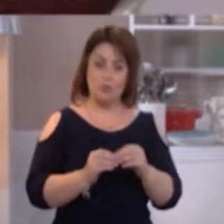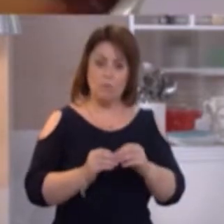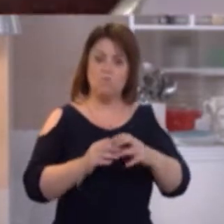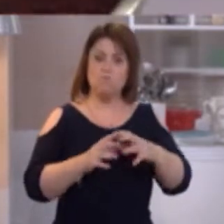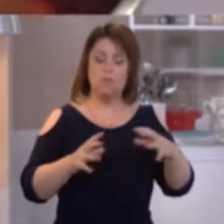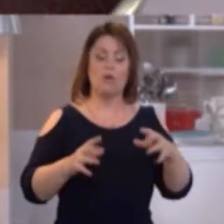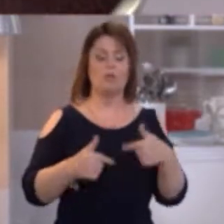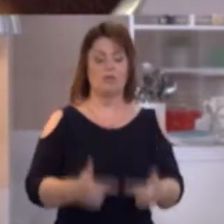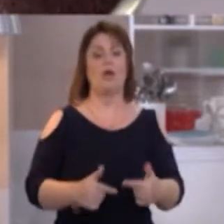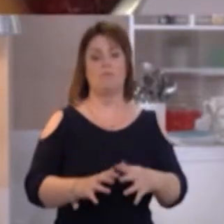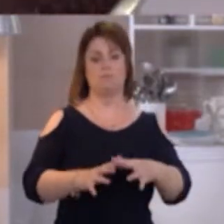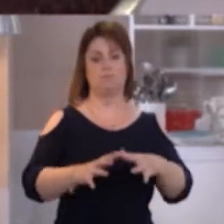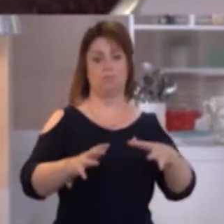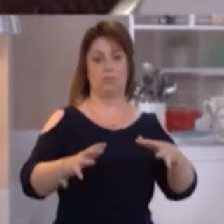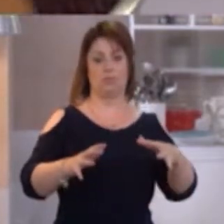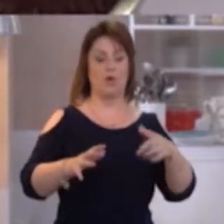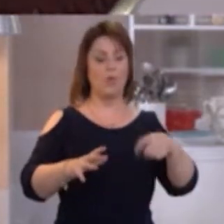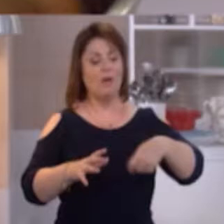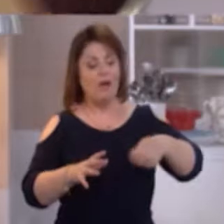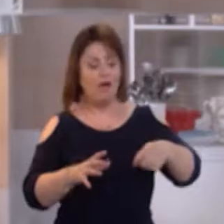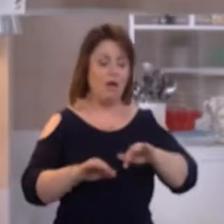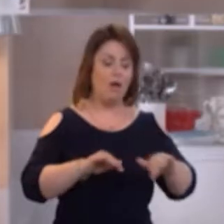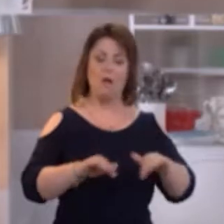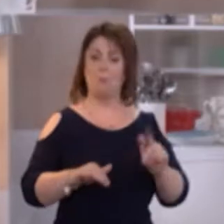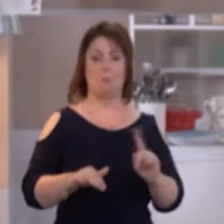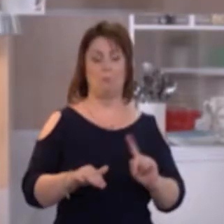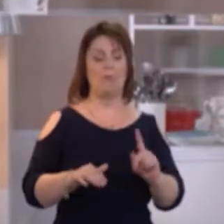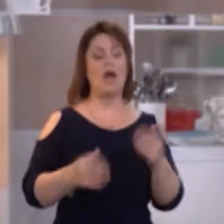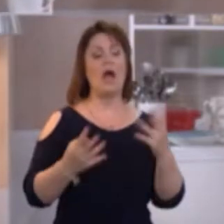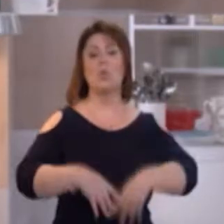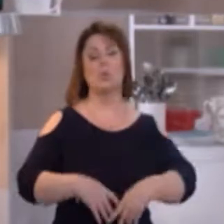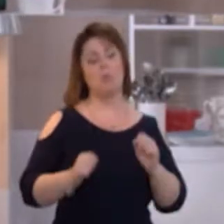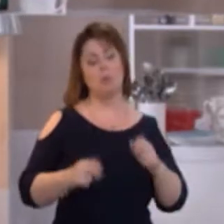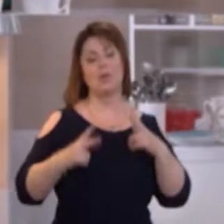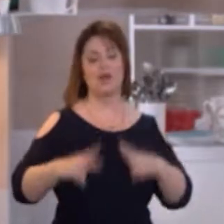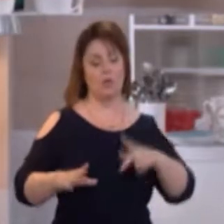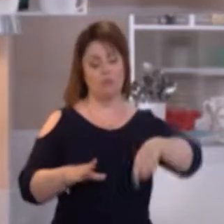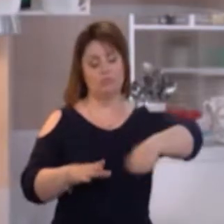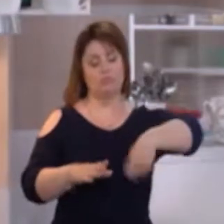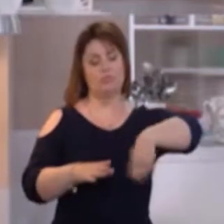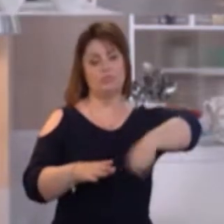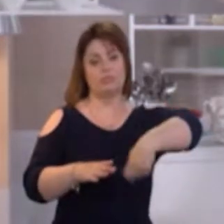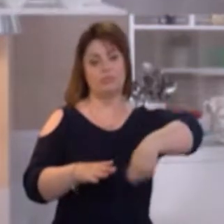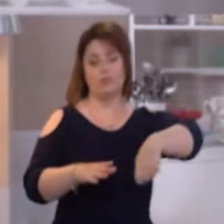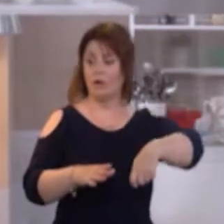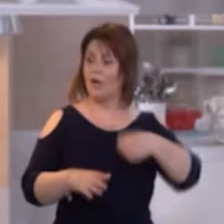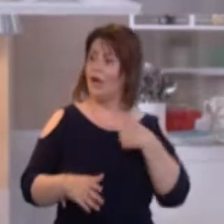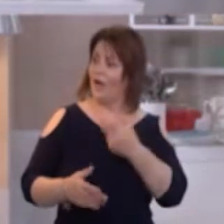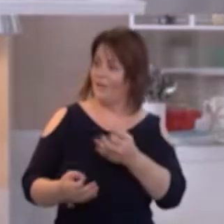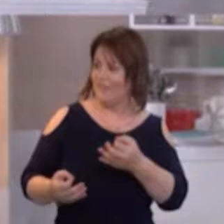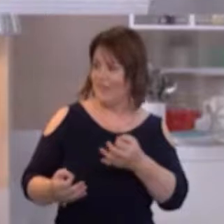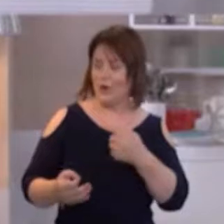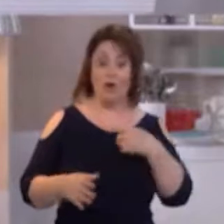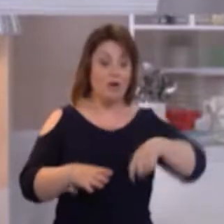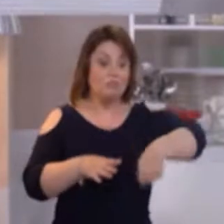non dobbiamo stare lì poi a girare piano, le chiare, fare via dicendo. Quindi possiamo andare abbastanza tranquilli. Quindi le uova non devono essere stramontate, una